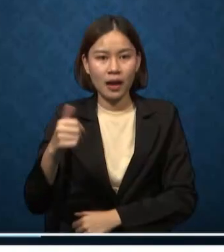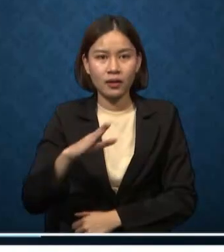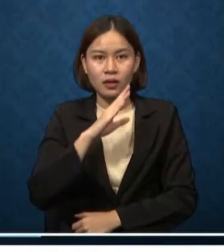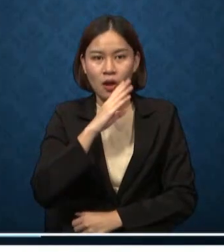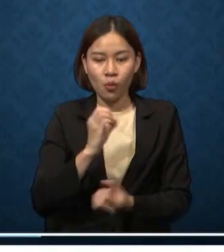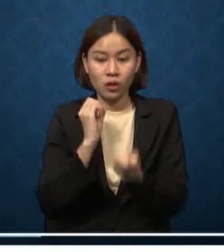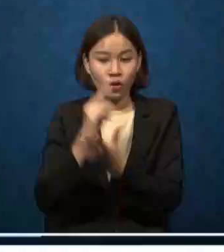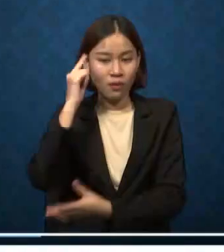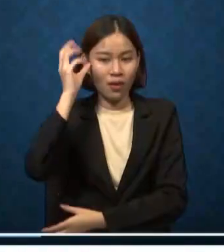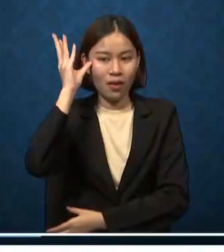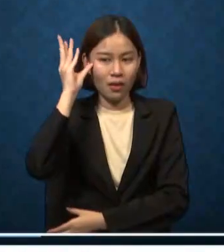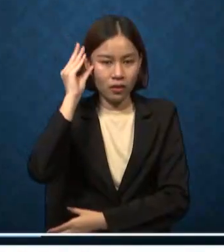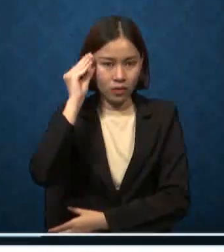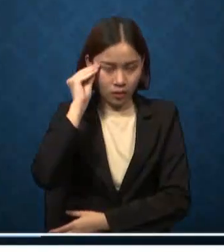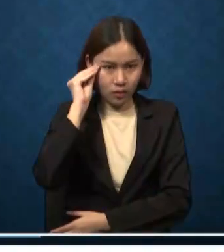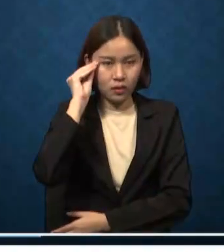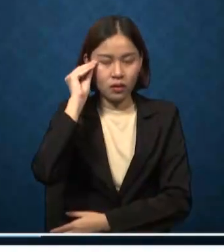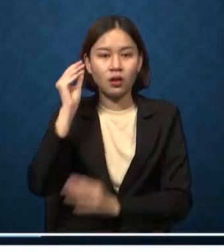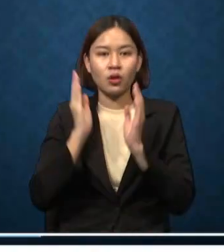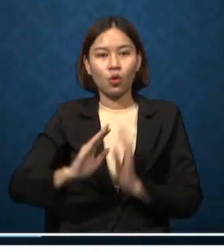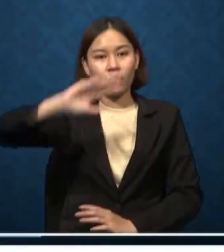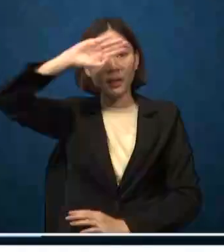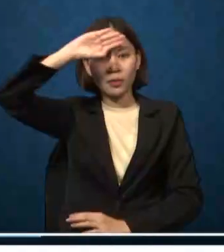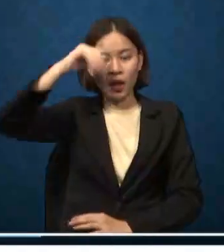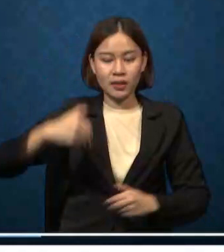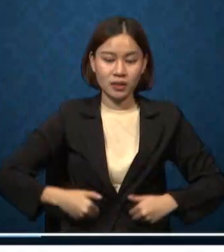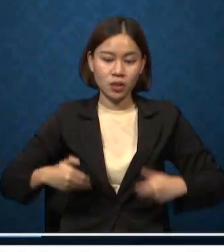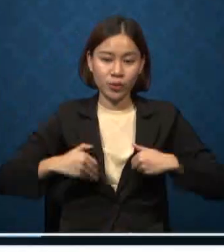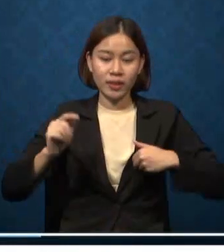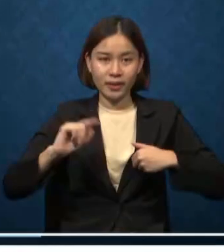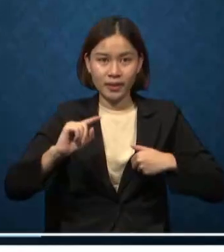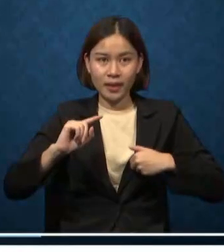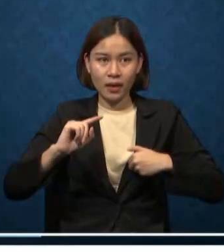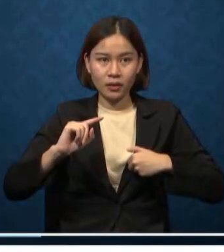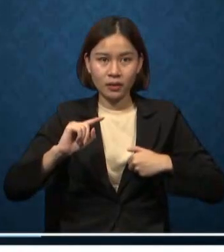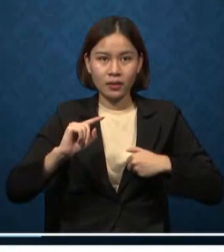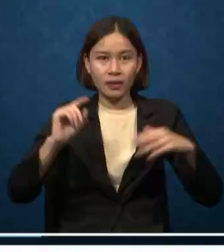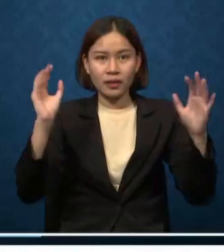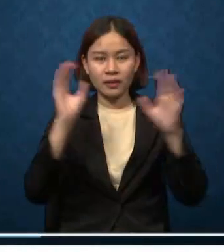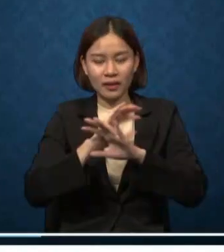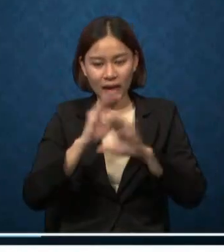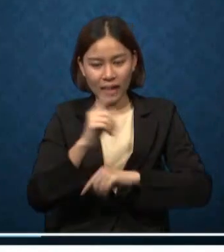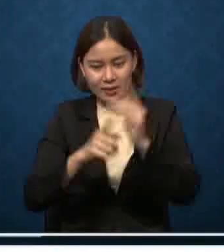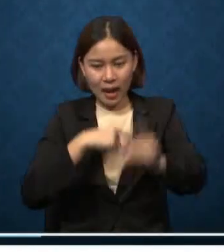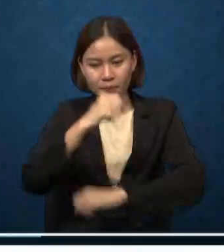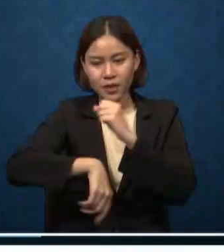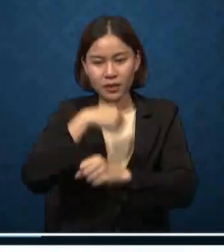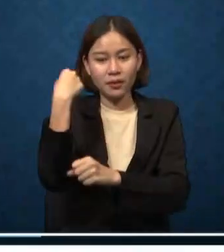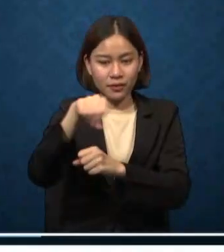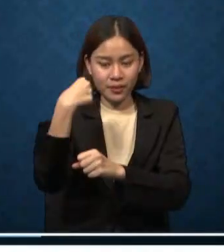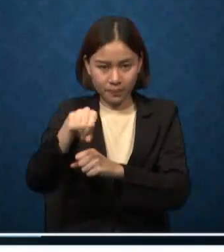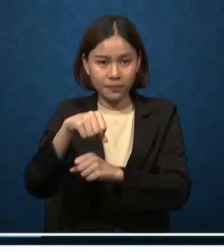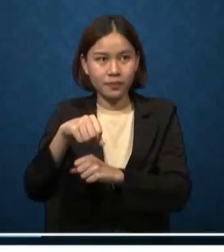การของสมองเสื่อมเต็มที่ผู้ป่วยอาจต้องใช้ชีวิตในภาวะทุพพลภาพยาวนานถึง10ปีหรือมากกว่านั้น